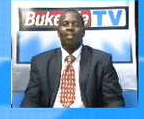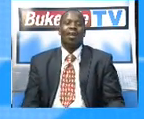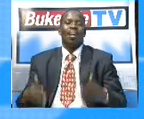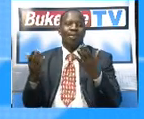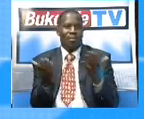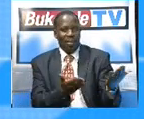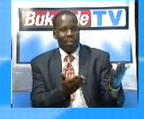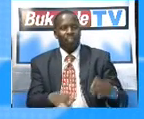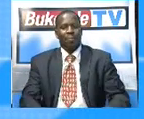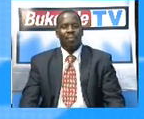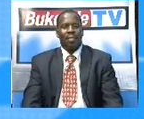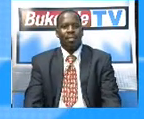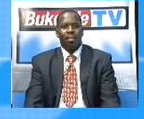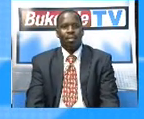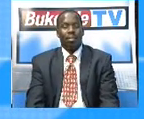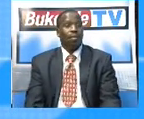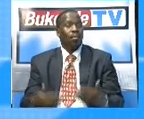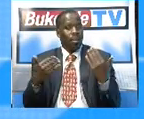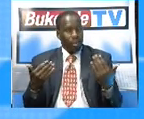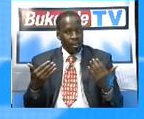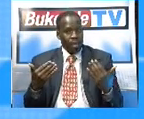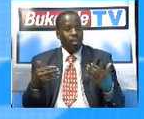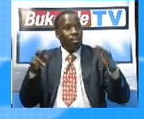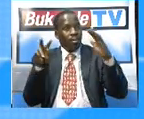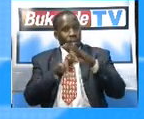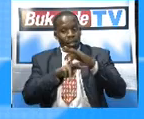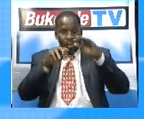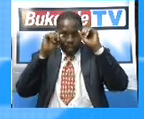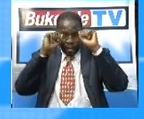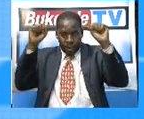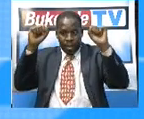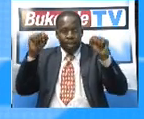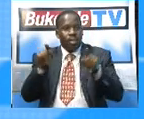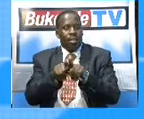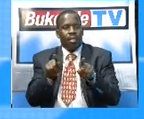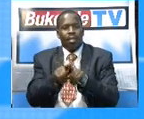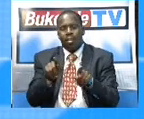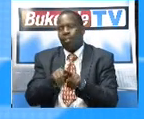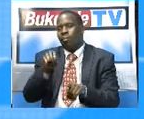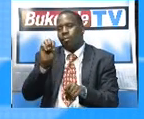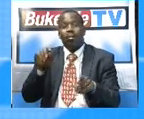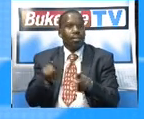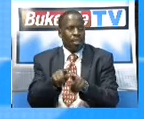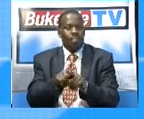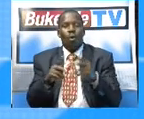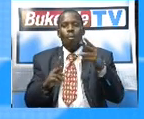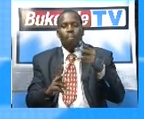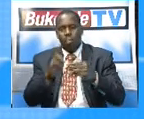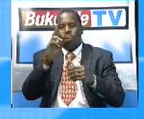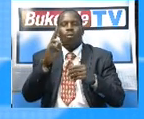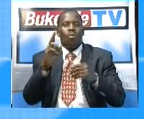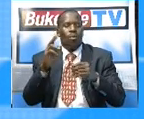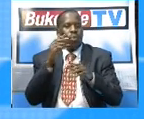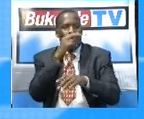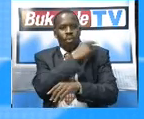Kulikayo Mukasa Kivumbi. Ate omumyuka wa President Edward Kiwanuka Ssekandi aguddewo eddwaliro lye Mubende mu butongole n'asaba